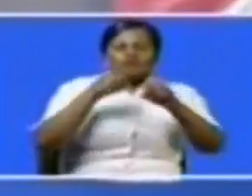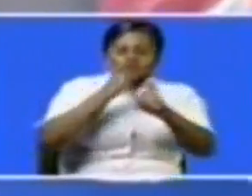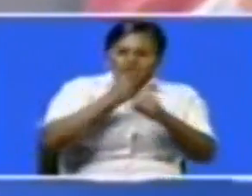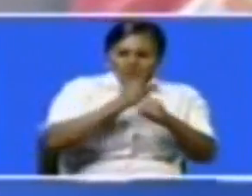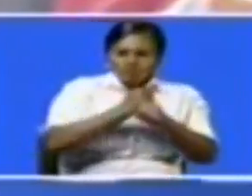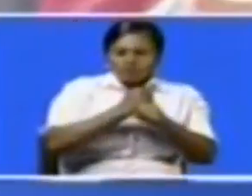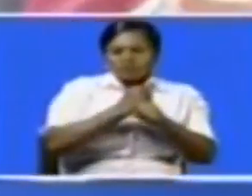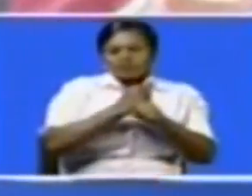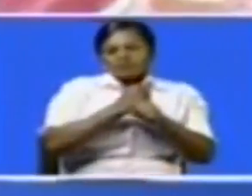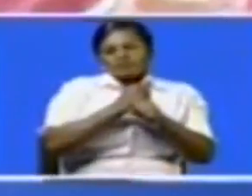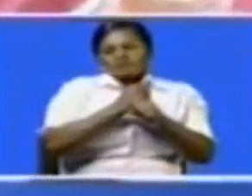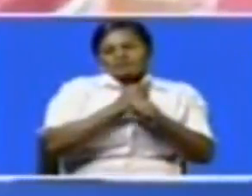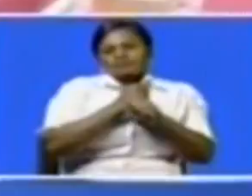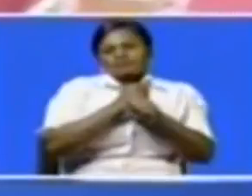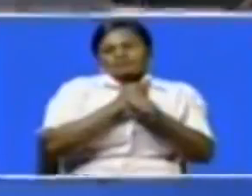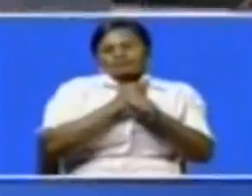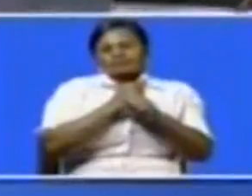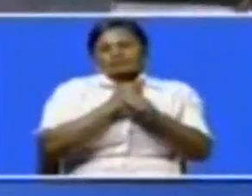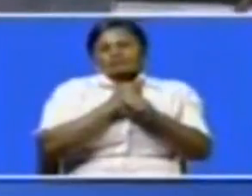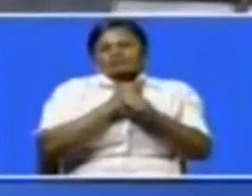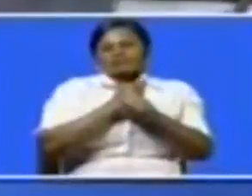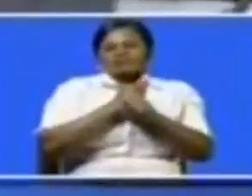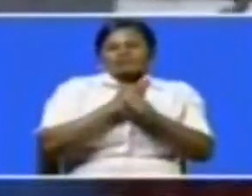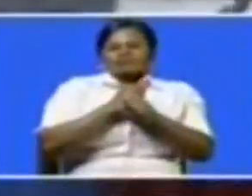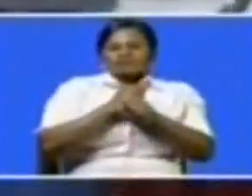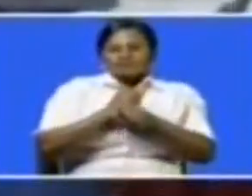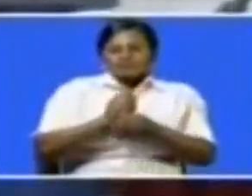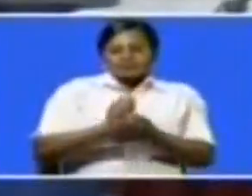kuchapa kazi bila pingamizi zozote. Shadrack Miti, KT News.